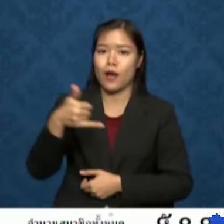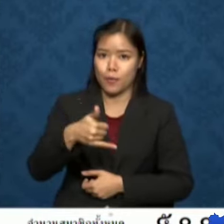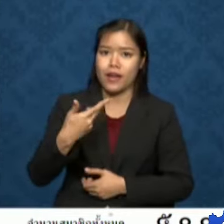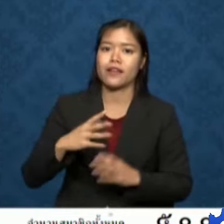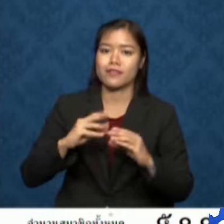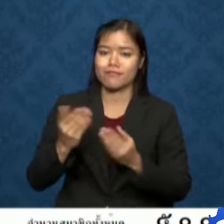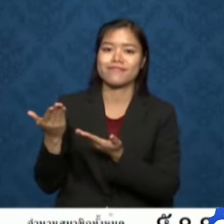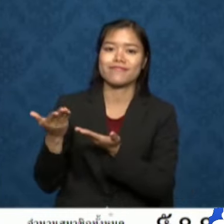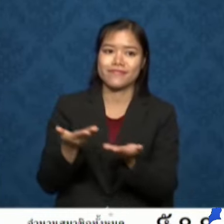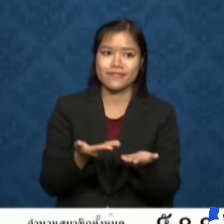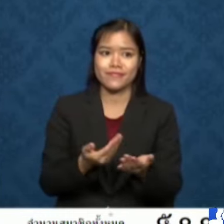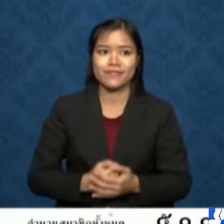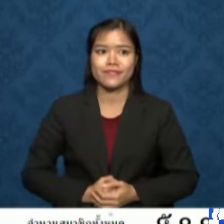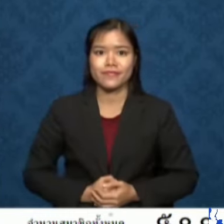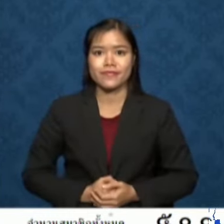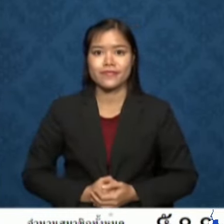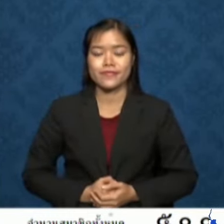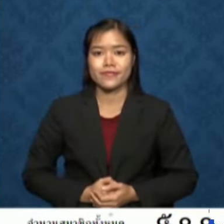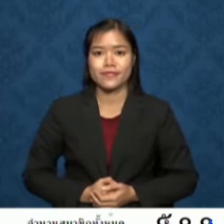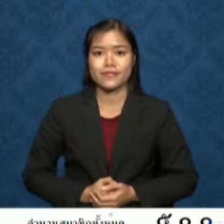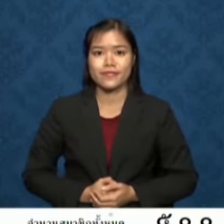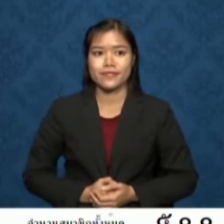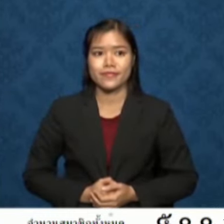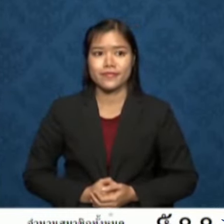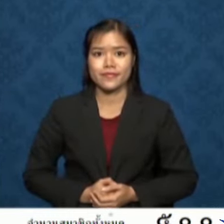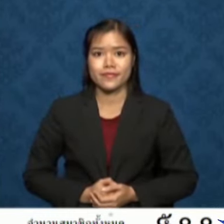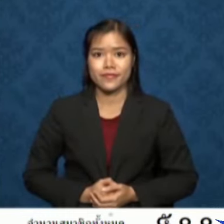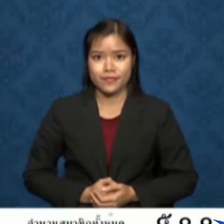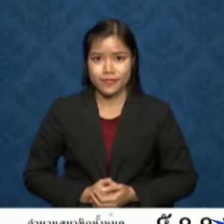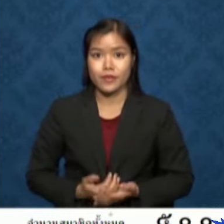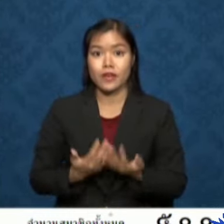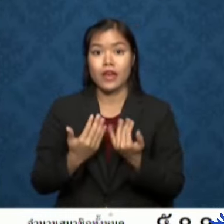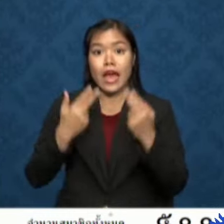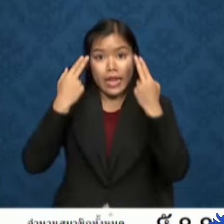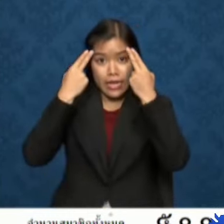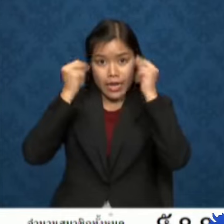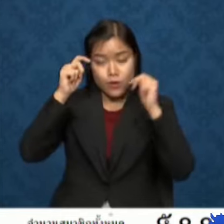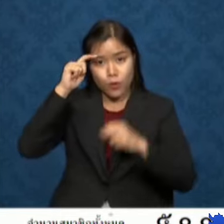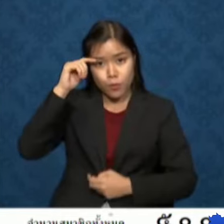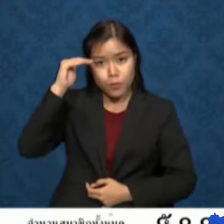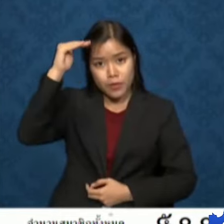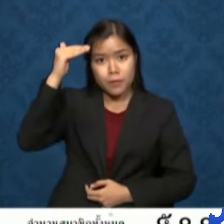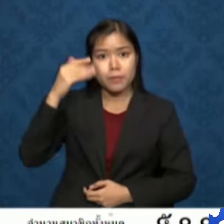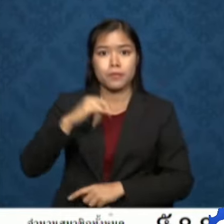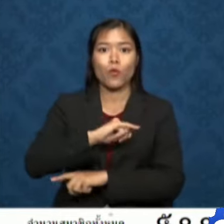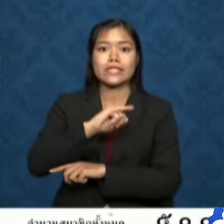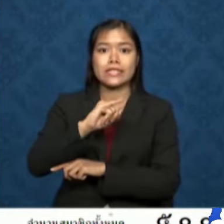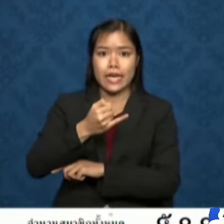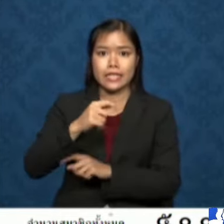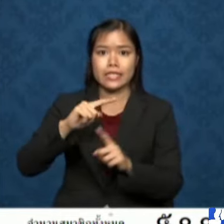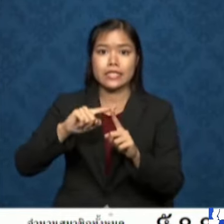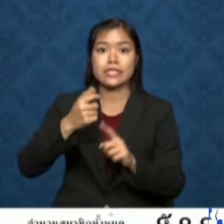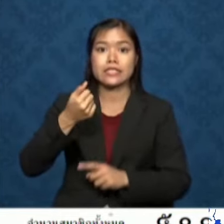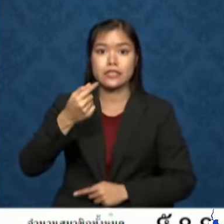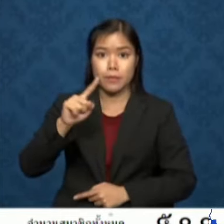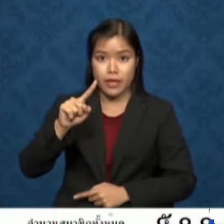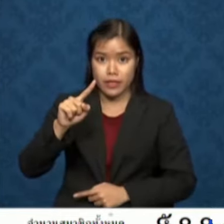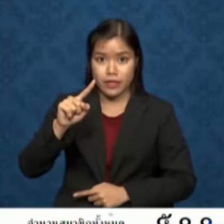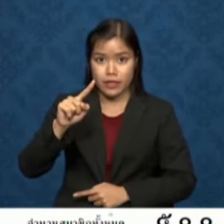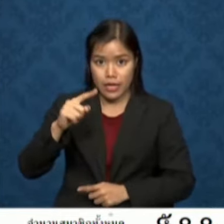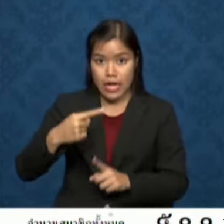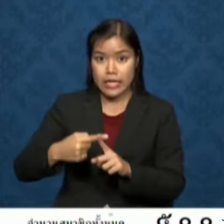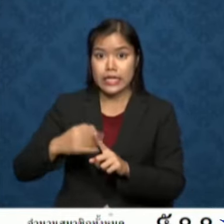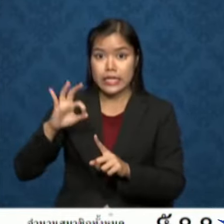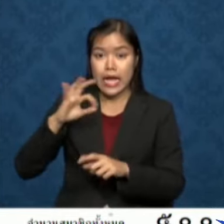รัฐสภาของท่านนายกที่นั่งตรงเนี้ยนะครับนายเศรษฐาทวีศิลป์เมื่อวันจันทร์ที่ 11กันยาย2566นะ